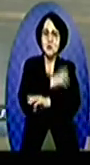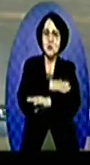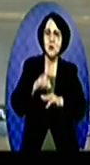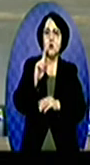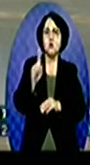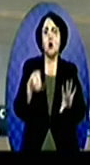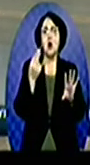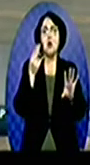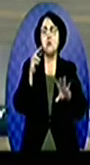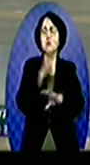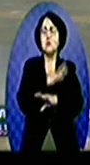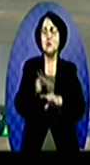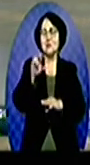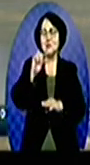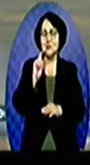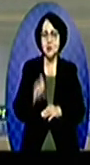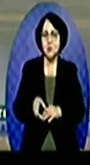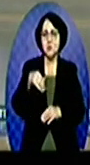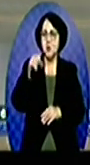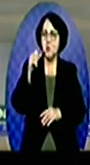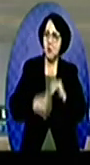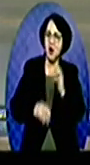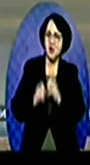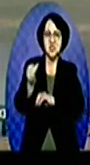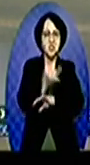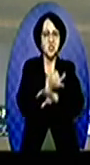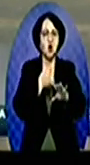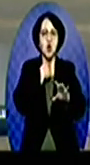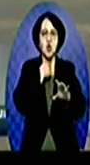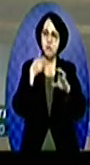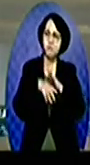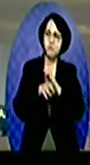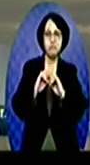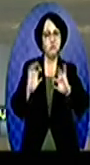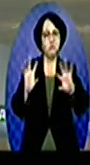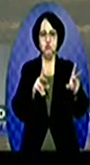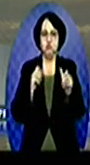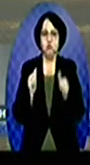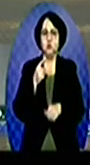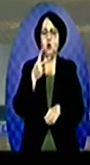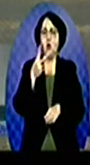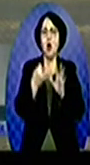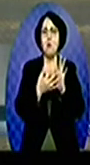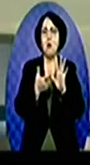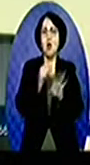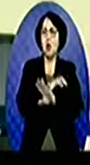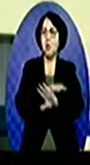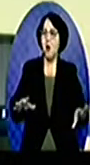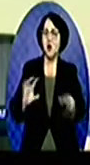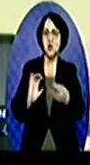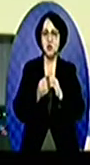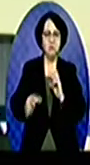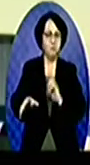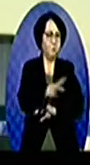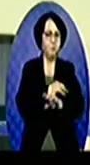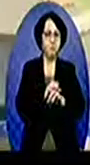бүтэц, барилга байгууламж, инженерийн шугам сүлжээг ийхүү цогцоор нь бий болголоо. Нийтдээ 128 га талбайд бүтээн байгуулалтын ажил